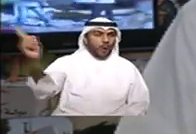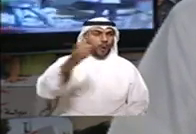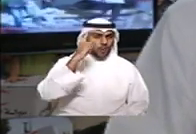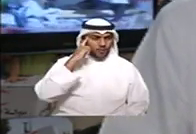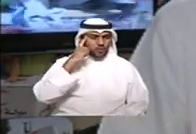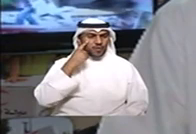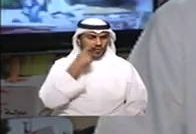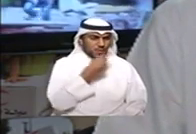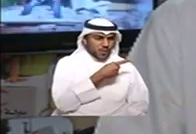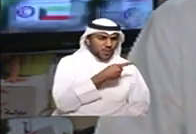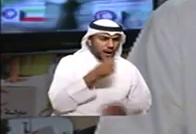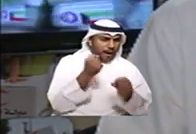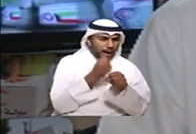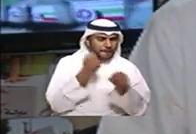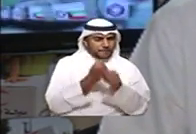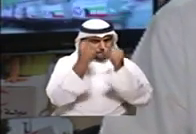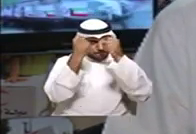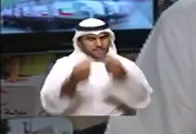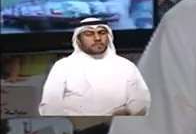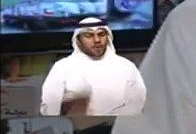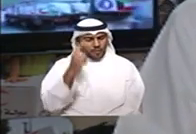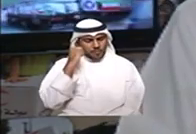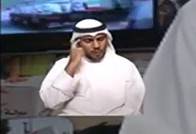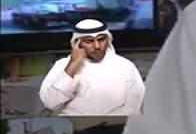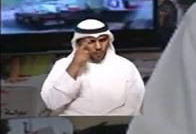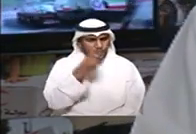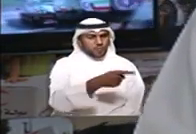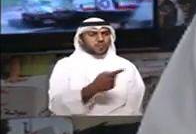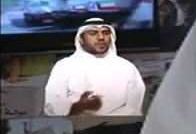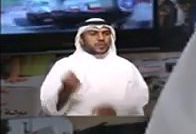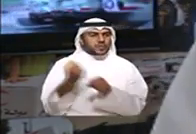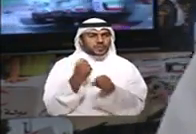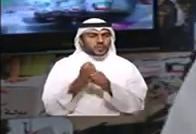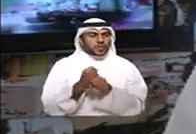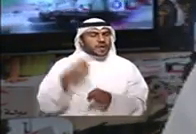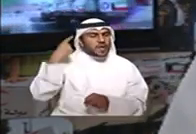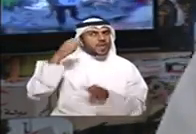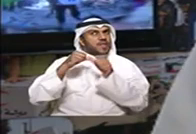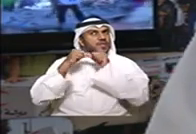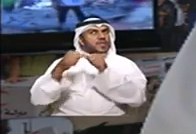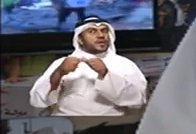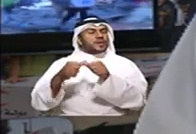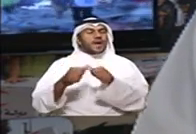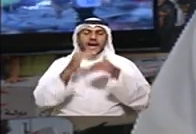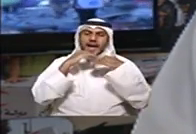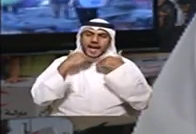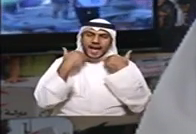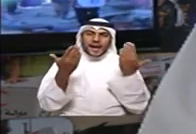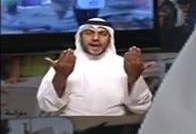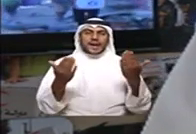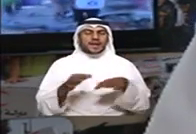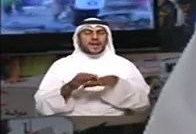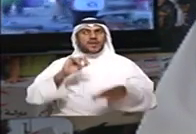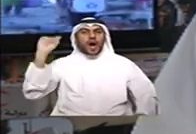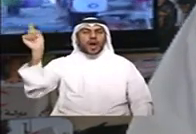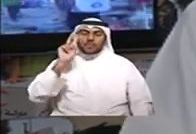اليوم حقيقة سوف أيضا نستذكر العمل الخيري ونعرف أيضا كيف ينظر إلينا